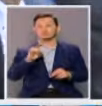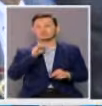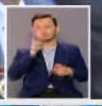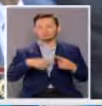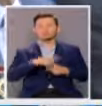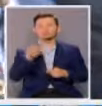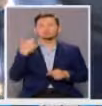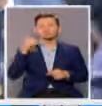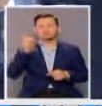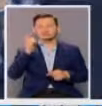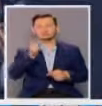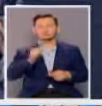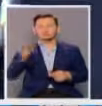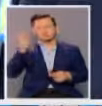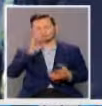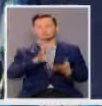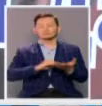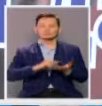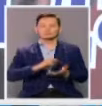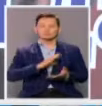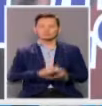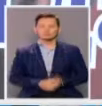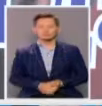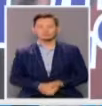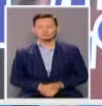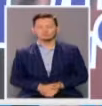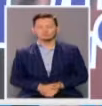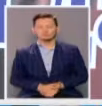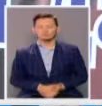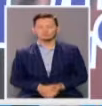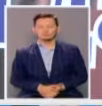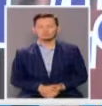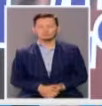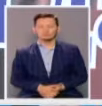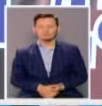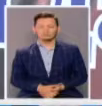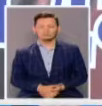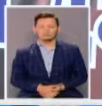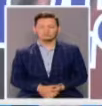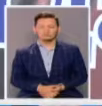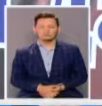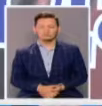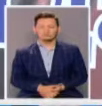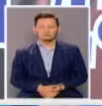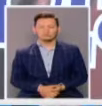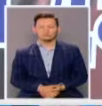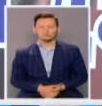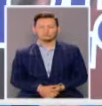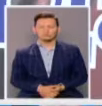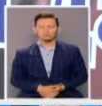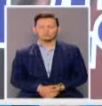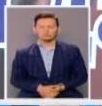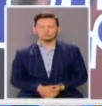зұлмат кезеңді тағы бір еске түсірді. Смотря на вас, я всякий раз не понимаю, за что судьба